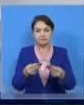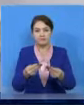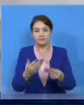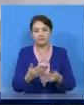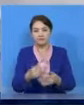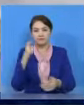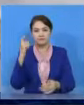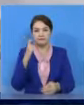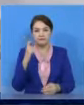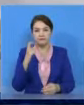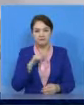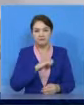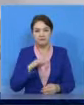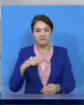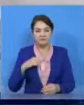иегері